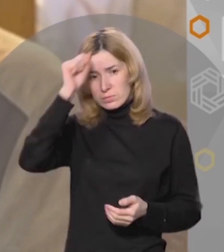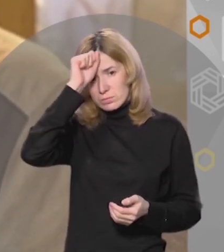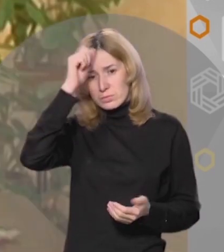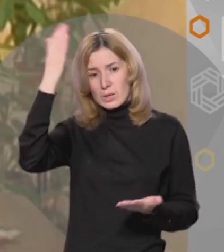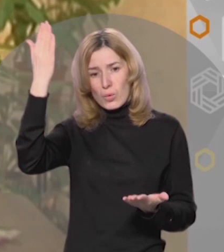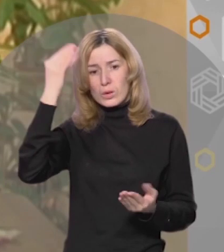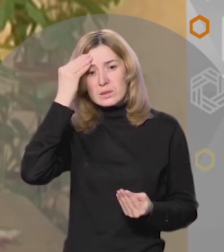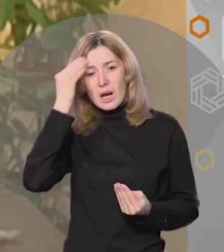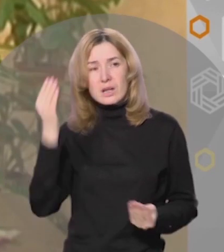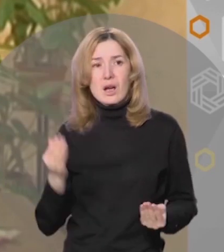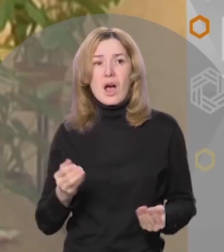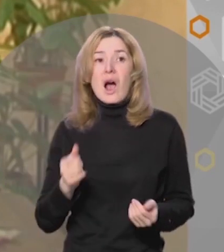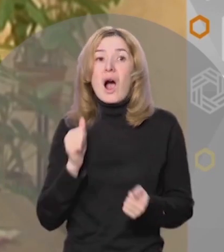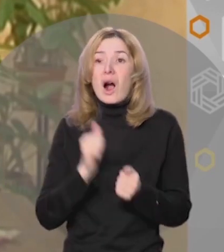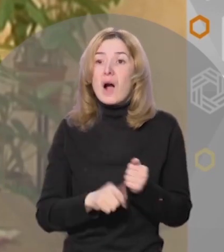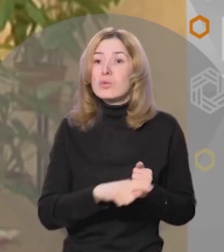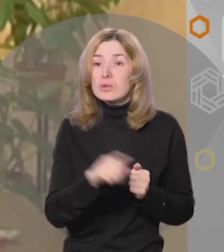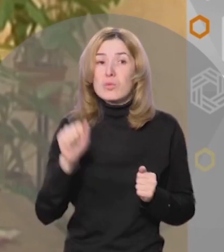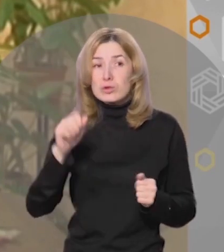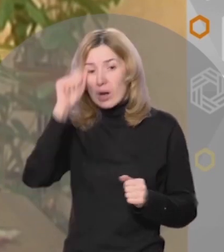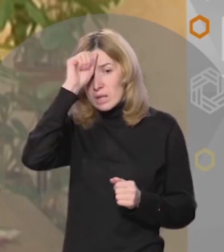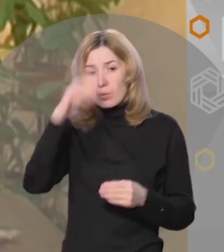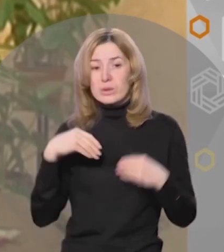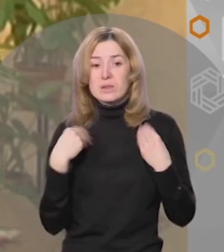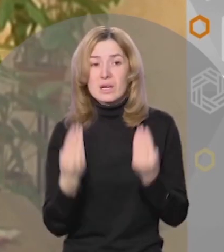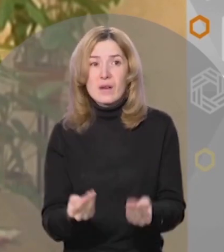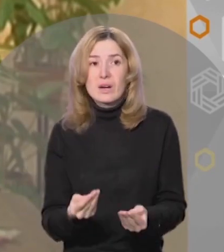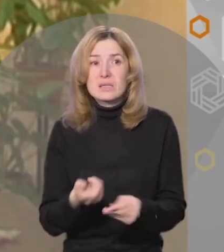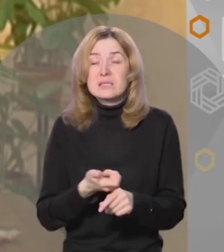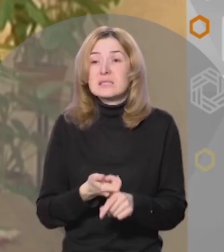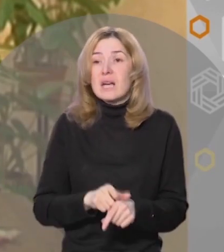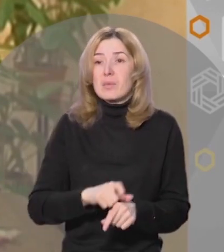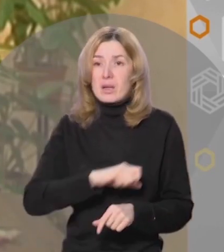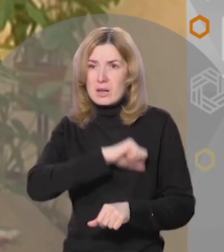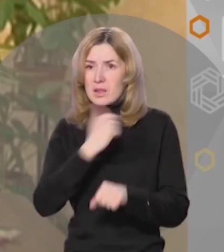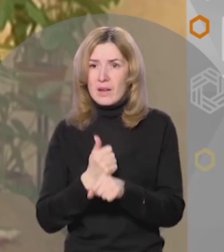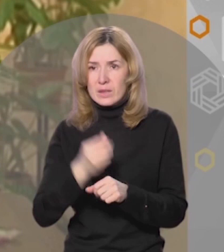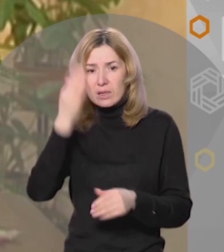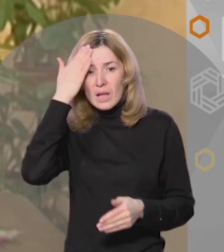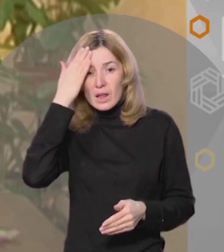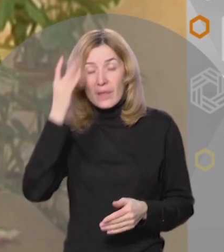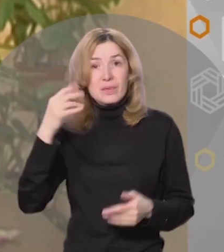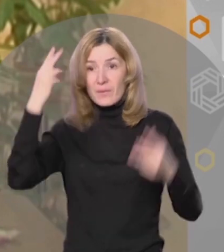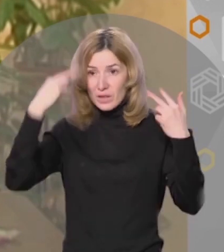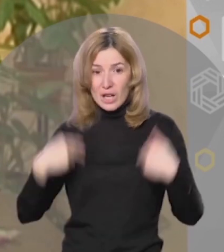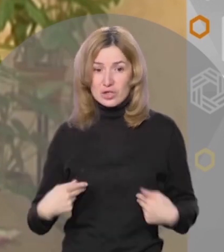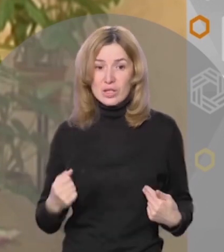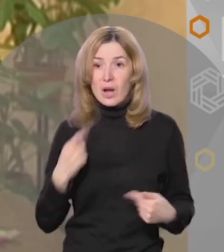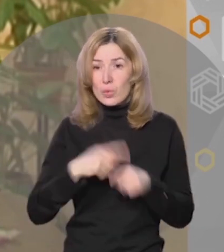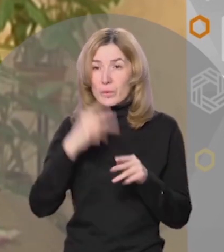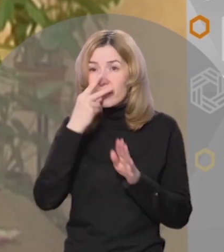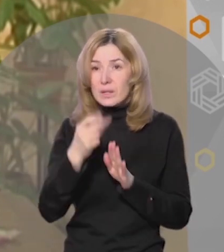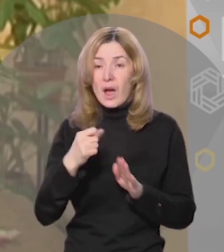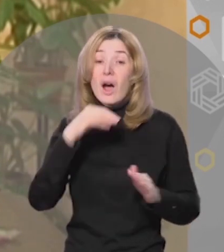Бога. А кому-то, может быть, Господь даровал самый главный талант. Не внешний, видимый